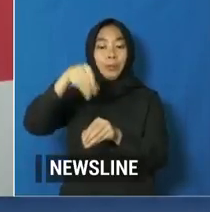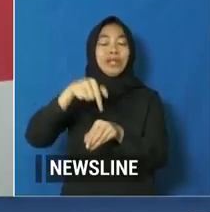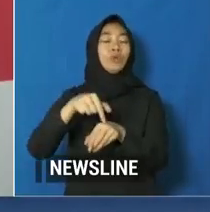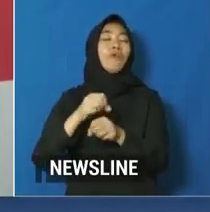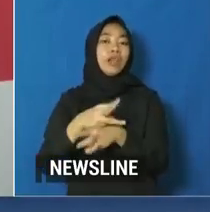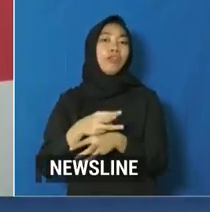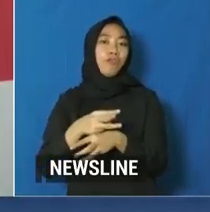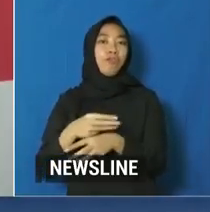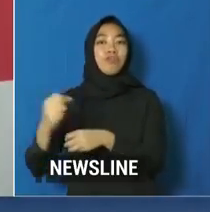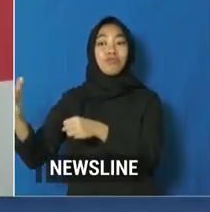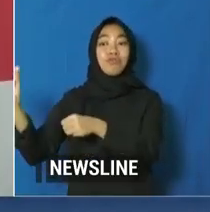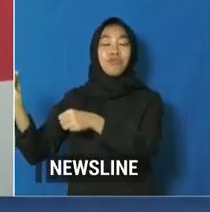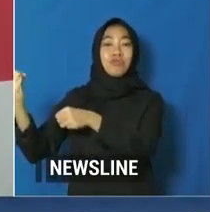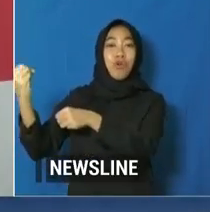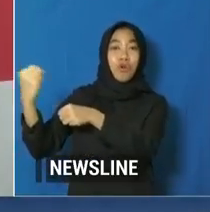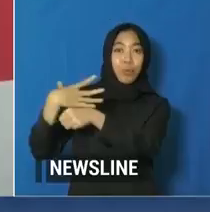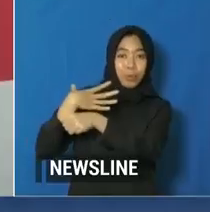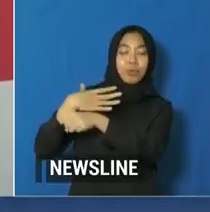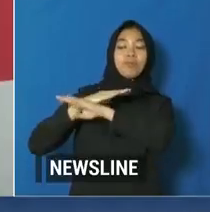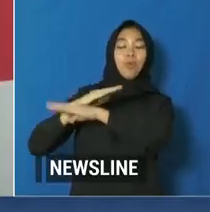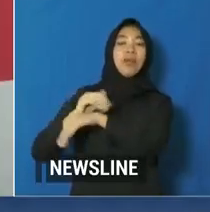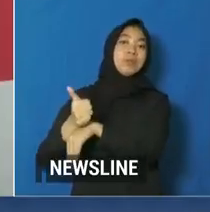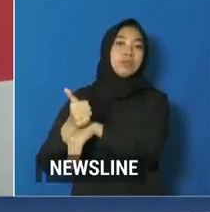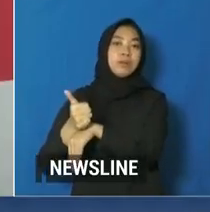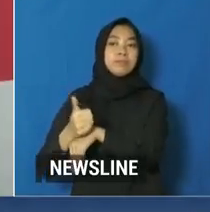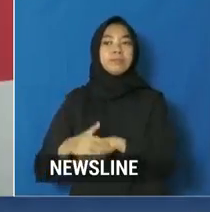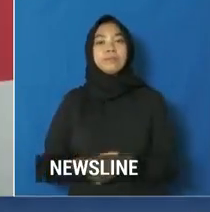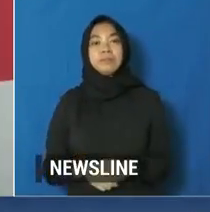efektif untuk mengurangi terjadinya penularan akibat